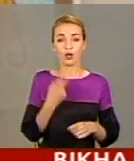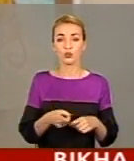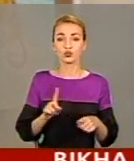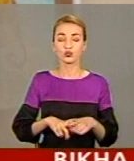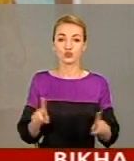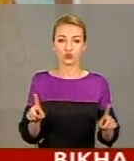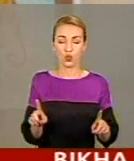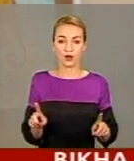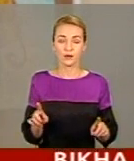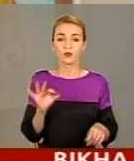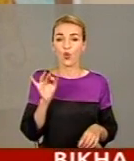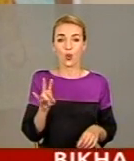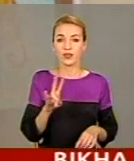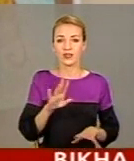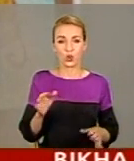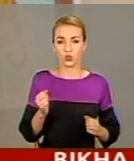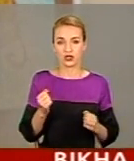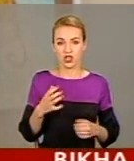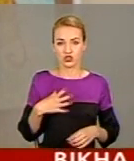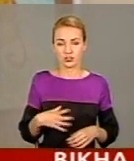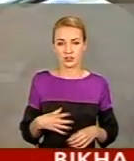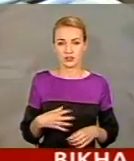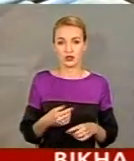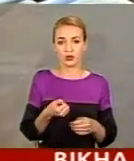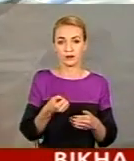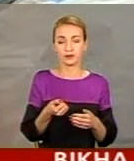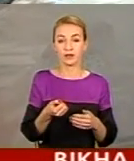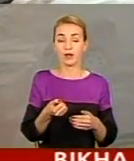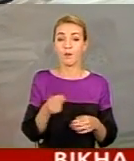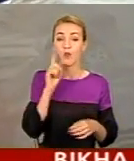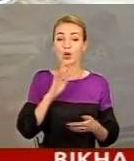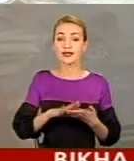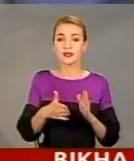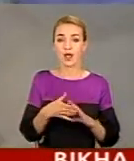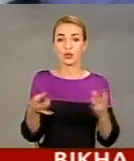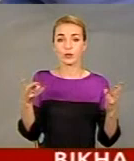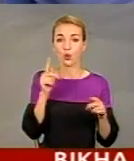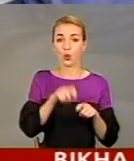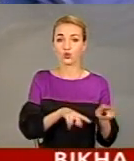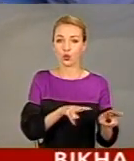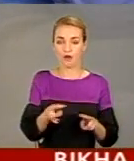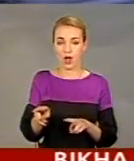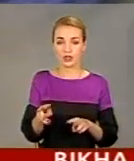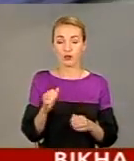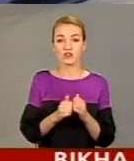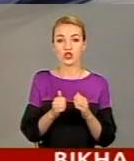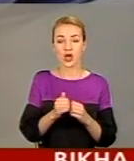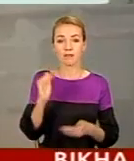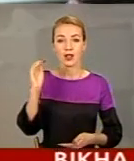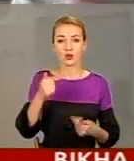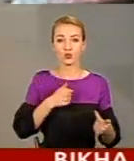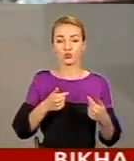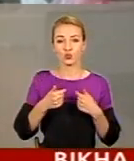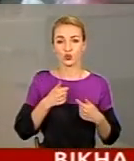що він не утримує, к сожалению, цю ремісію. А поки стан дитини необхідно контролювати. Повсякчас маленького